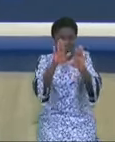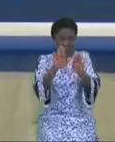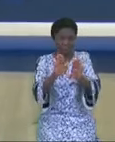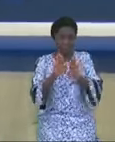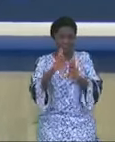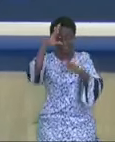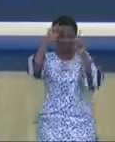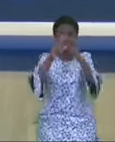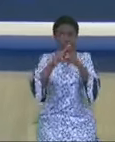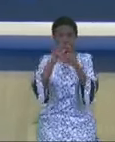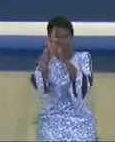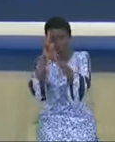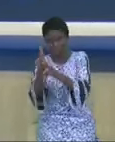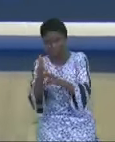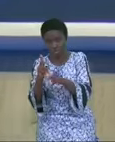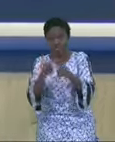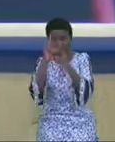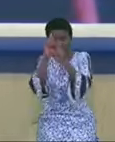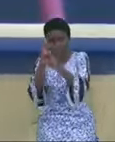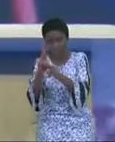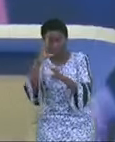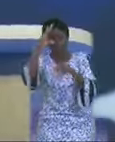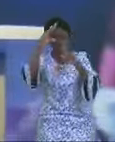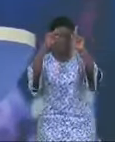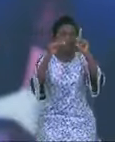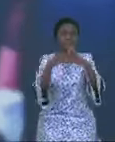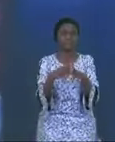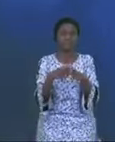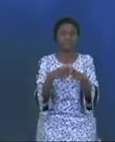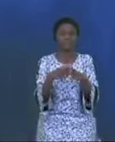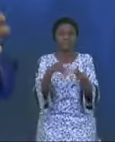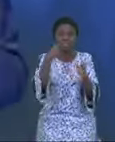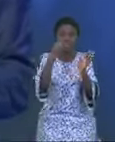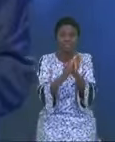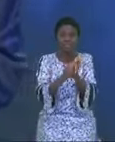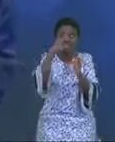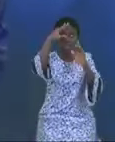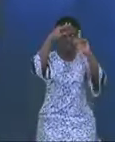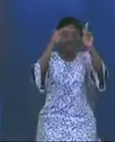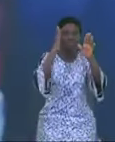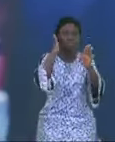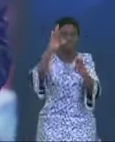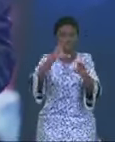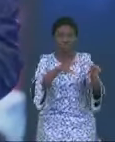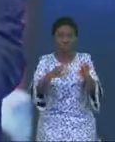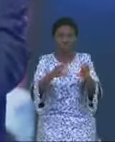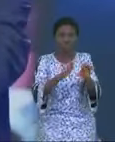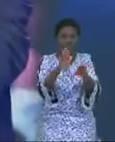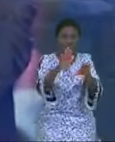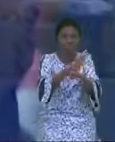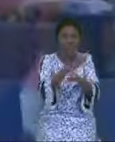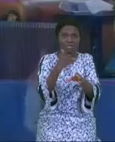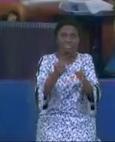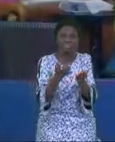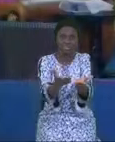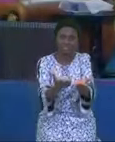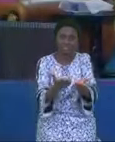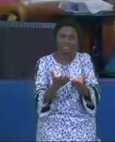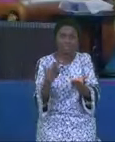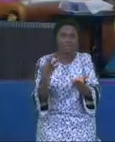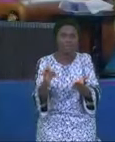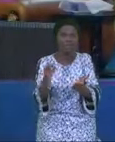le craint pour l'honorer on le craint pour le respecter on dit il a accomplira les désirs